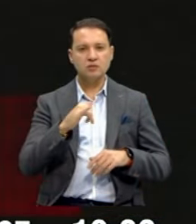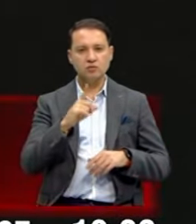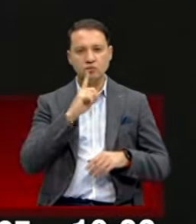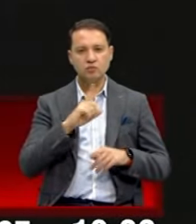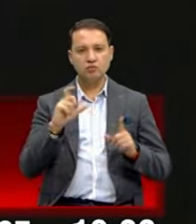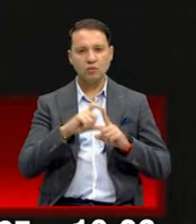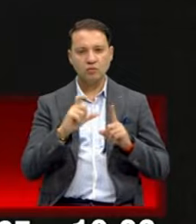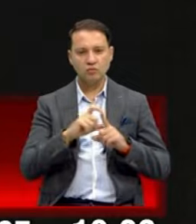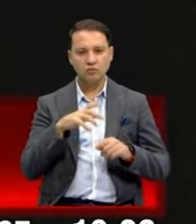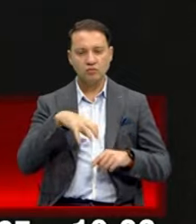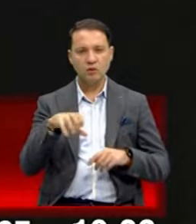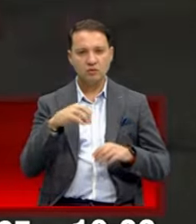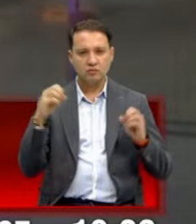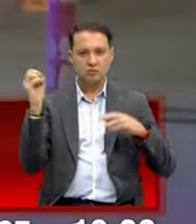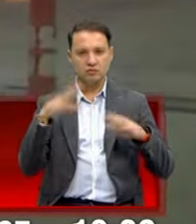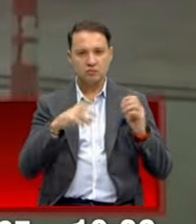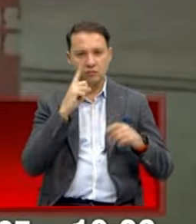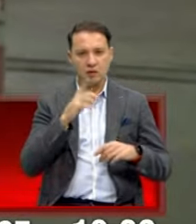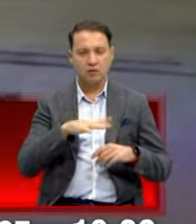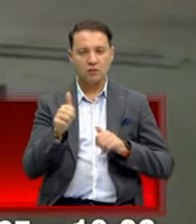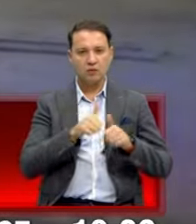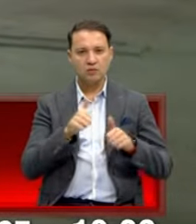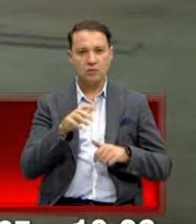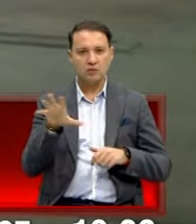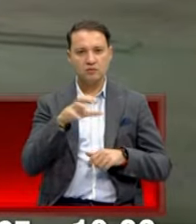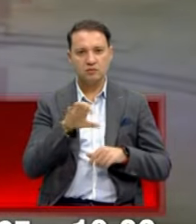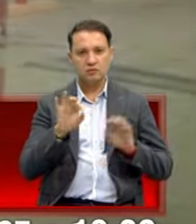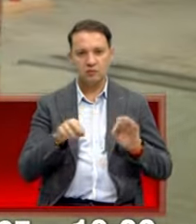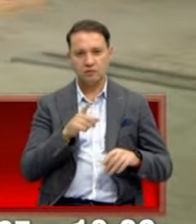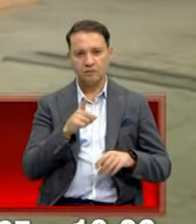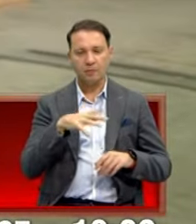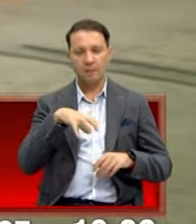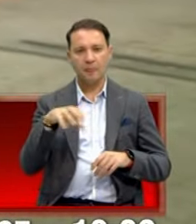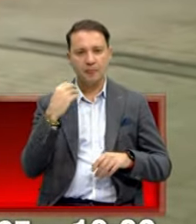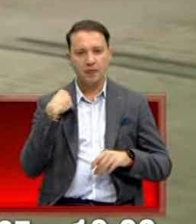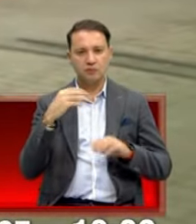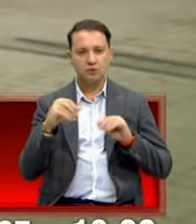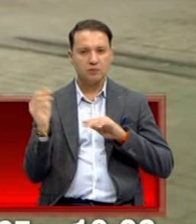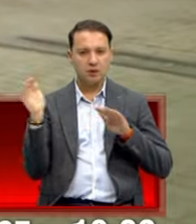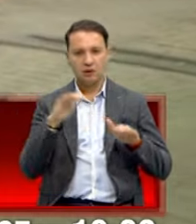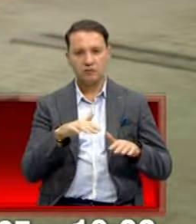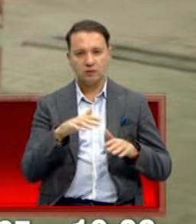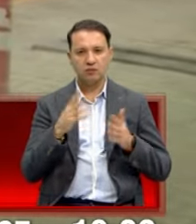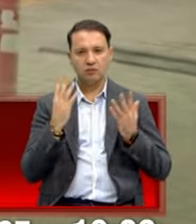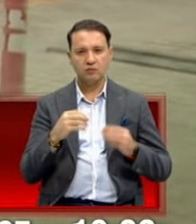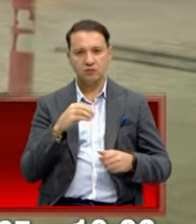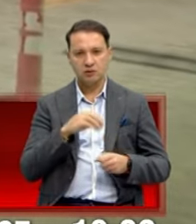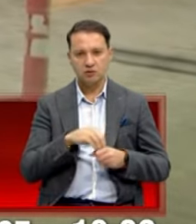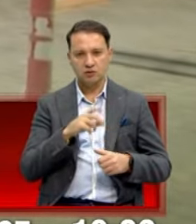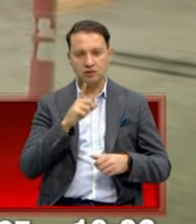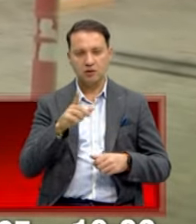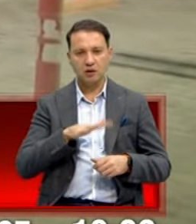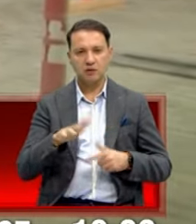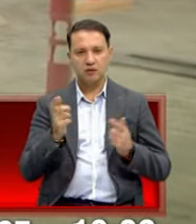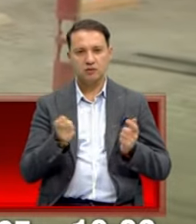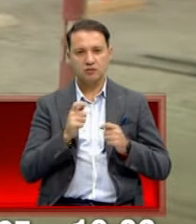100 dönümdü. Bölge ışıklandırıldı. Termal cihazlarla tarama yapıldı. Bölgede yeni bir toprak kaymasının yaşanmaması için